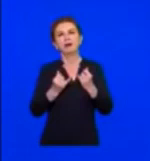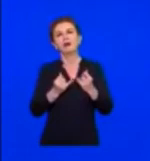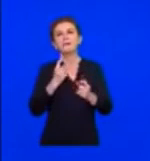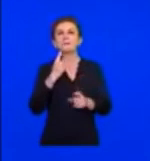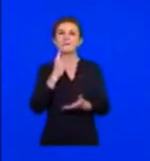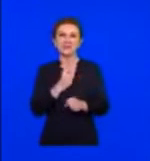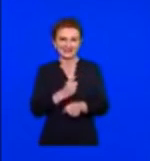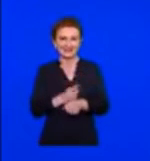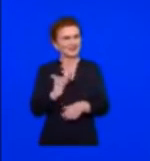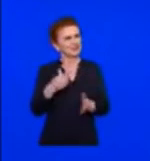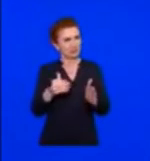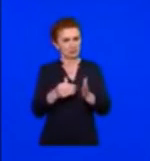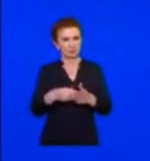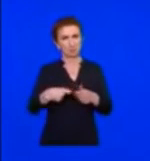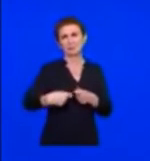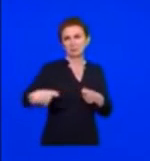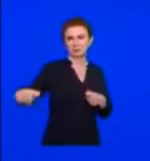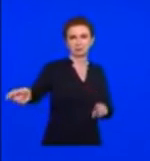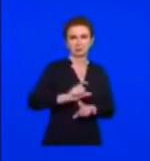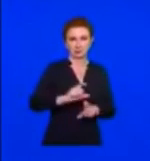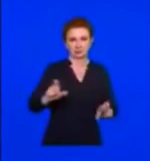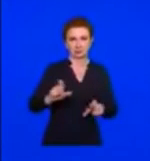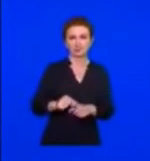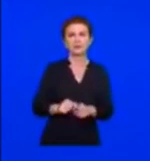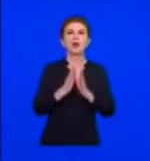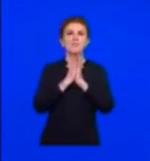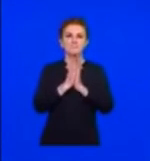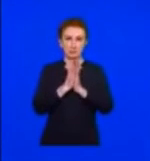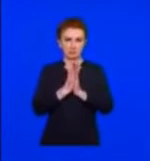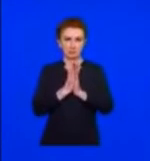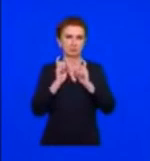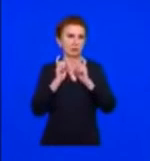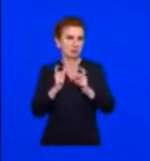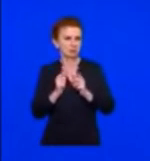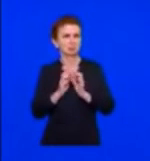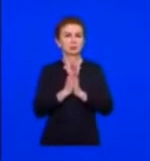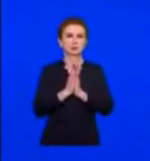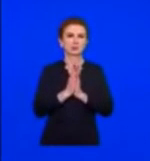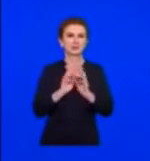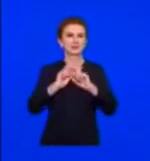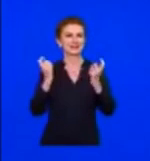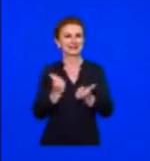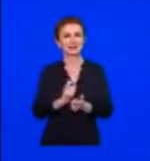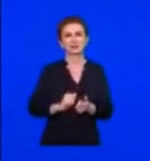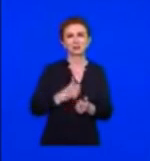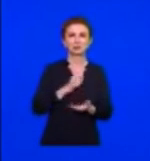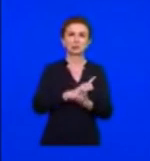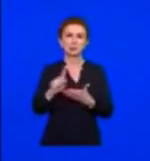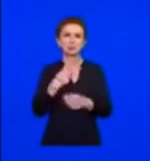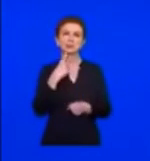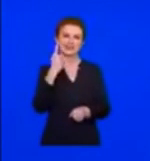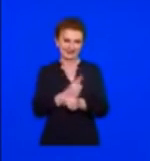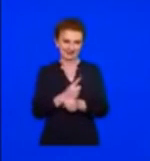są przeciągane w czasie. Apeluję do Senatu, żeby te decyzje były podejmowane jak najszybciej.